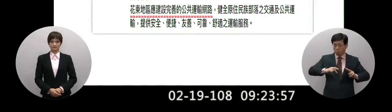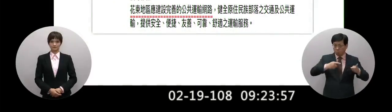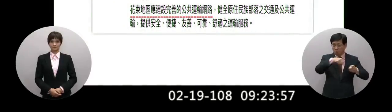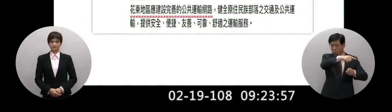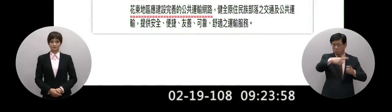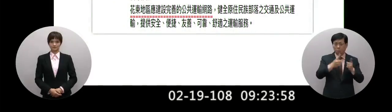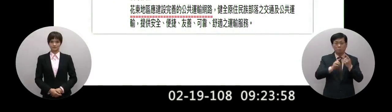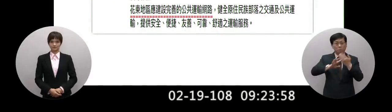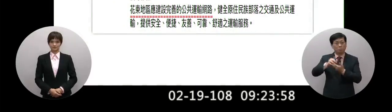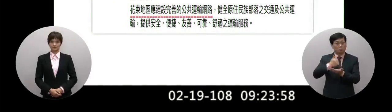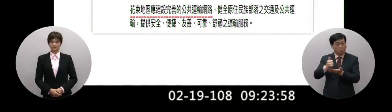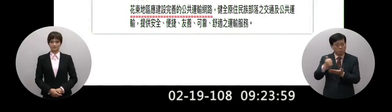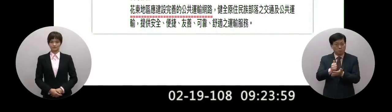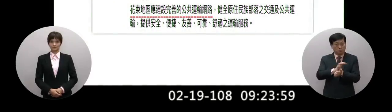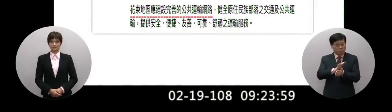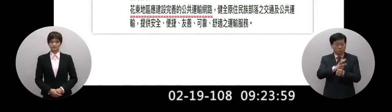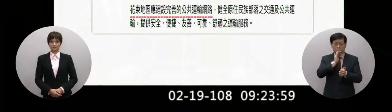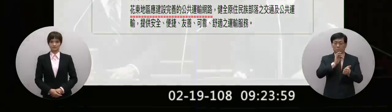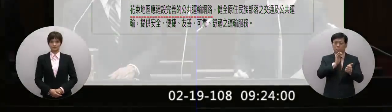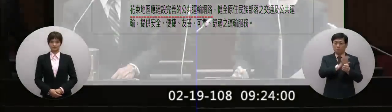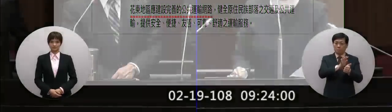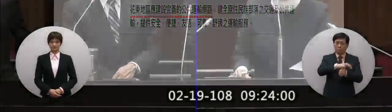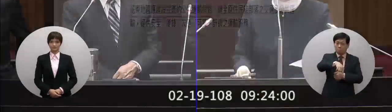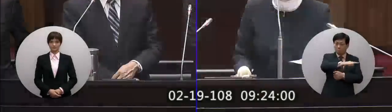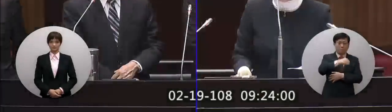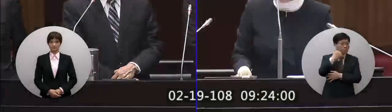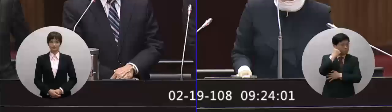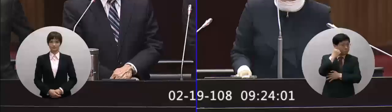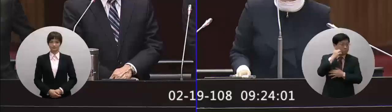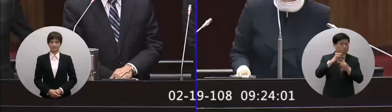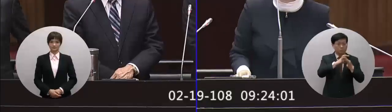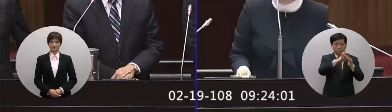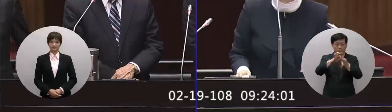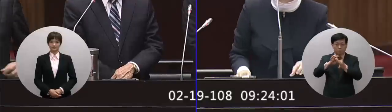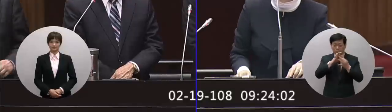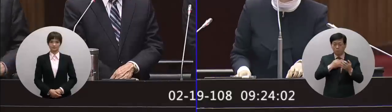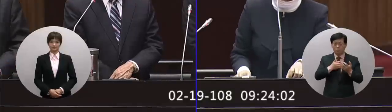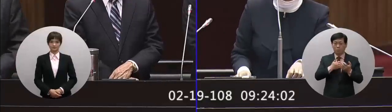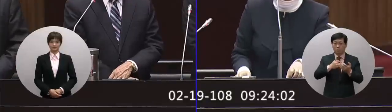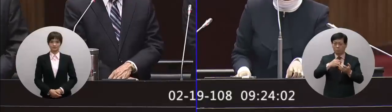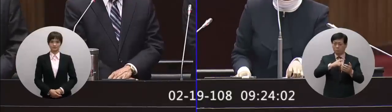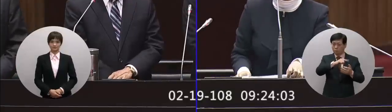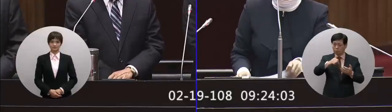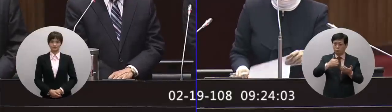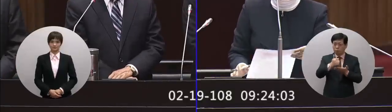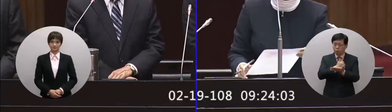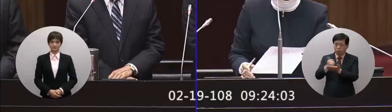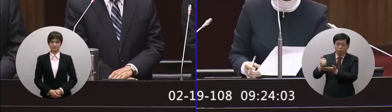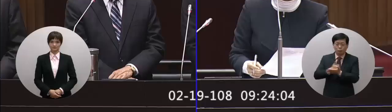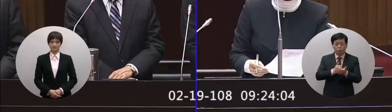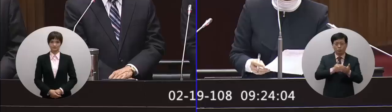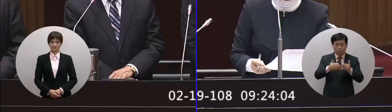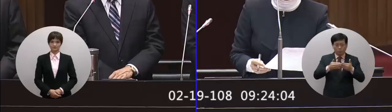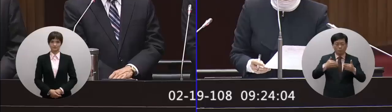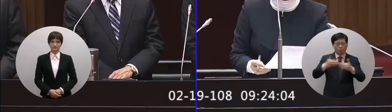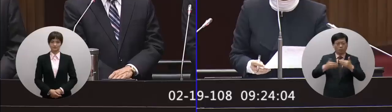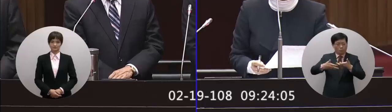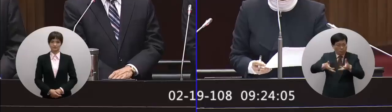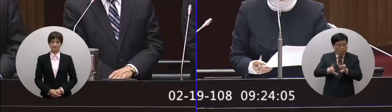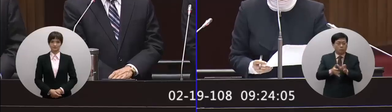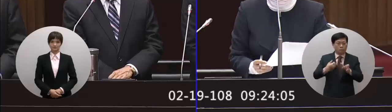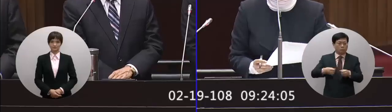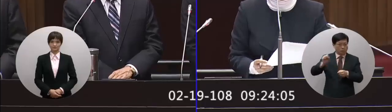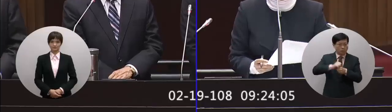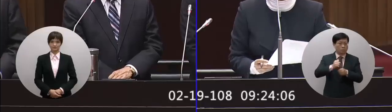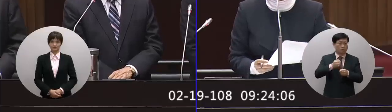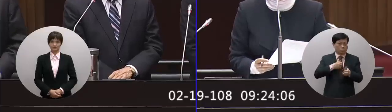对外的运输服务，满足花东地区居民连外交通还有产业发展的需求，交通部应该要提高